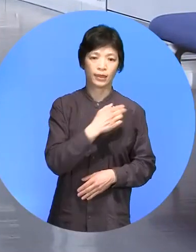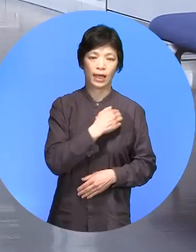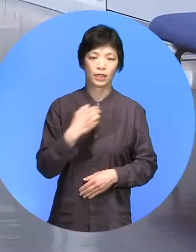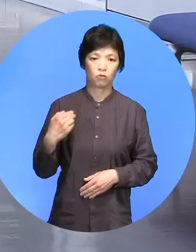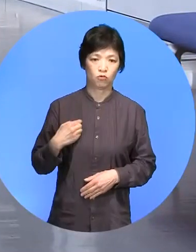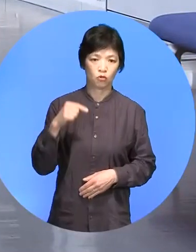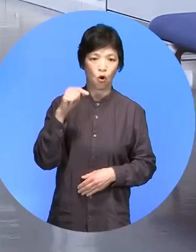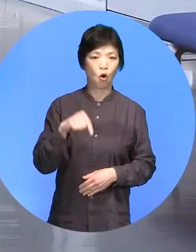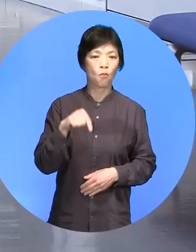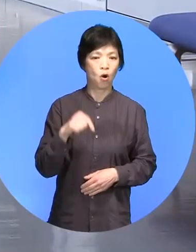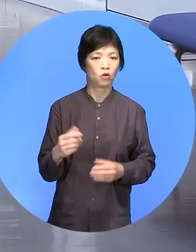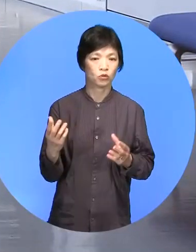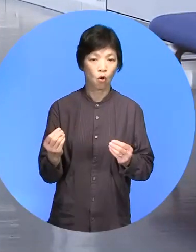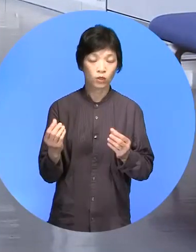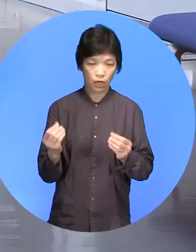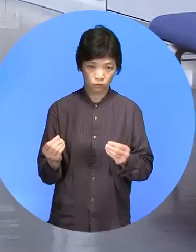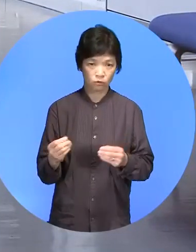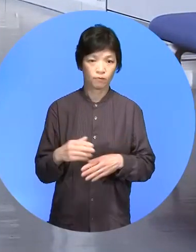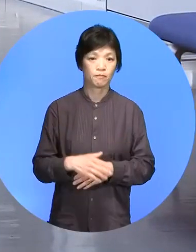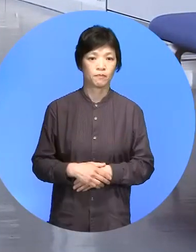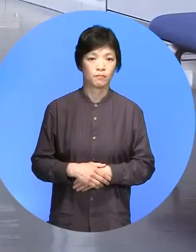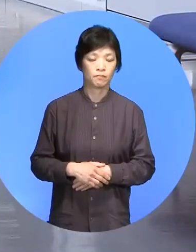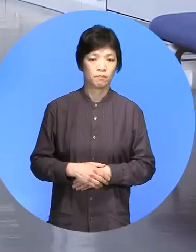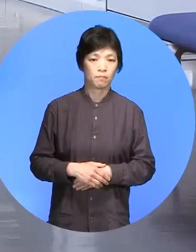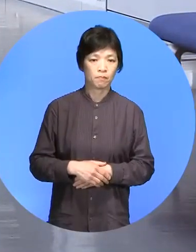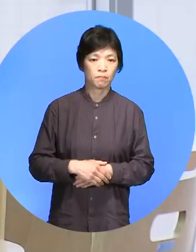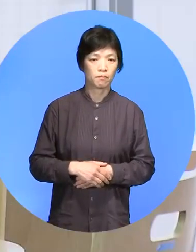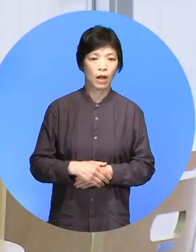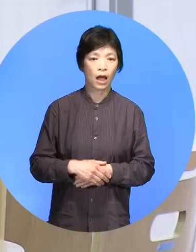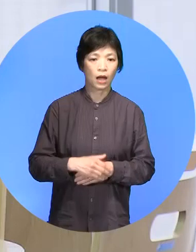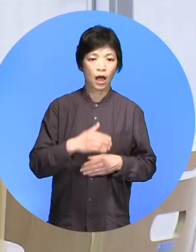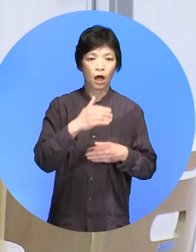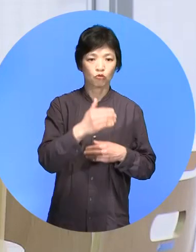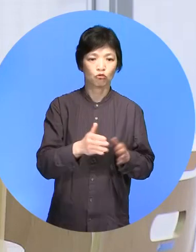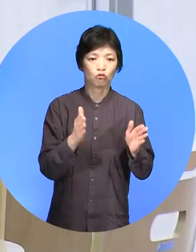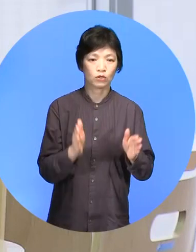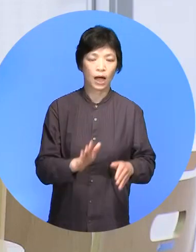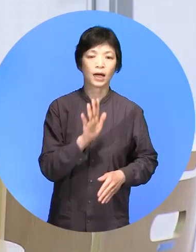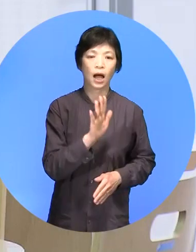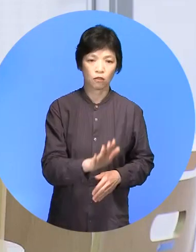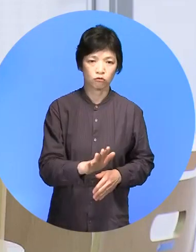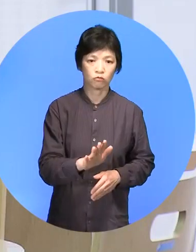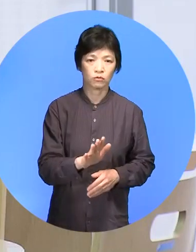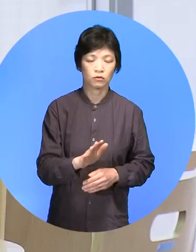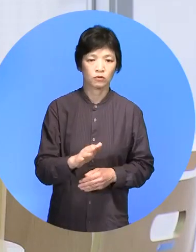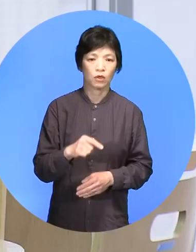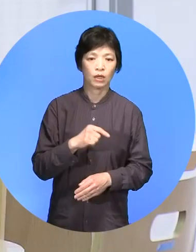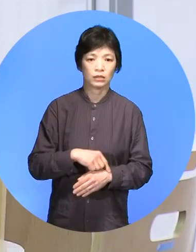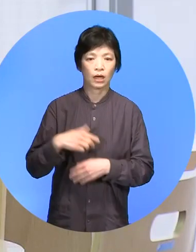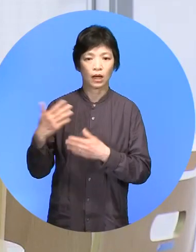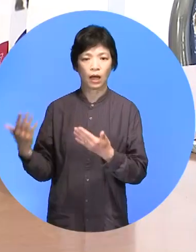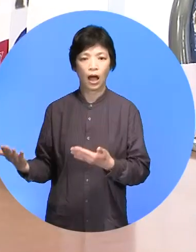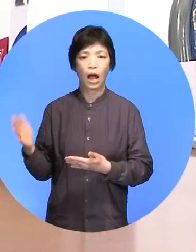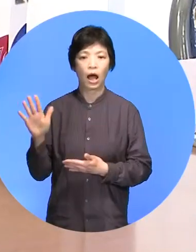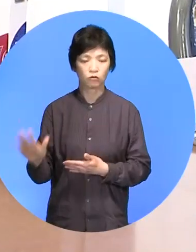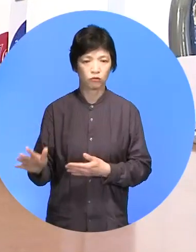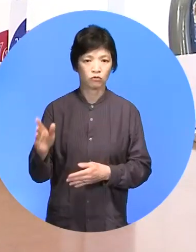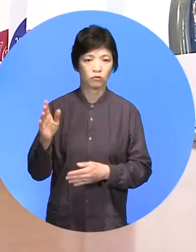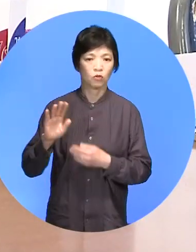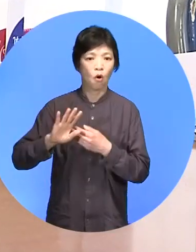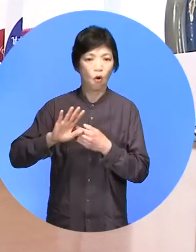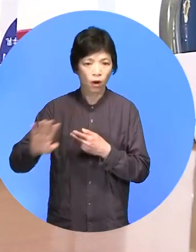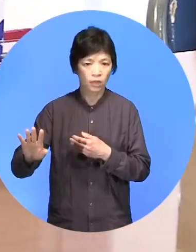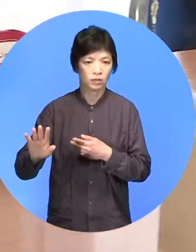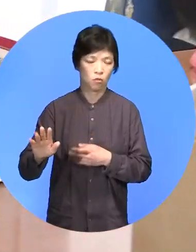ういうところなんですが、そこはですね単に空間があったり時間があったりするだけで、スタッフとですね利用される方々が本当により交